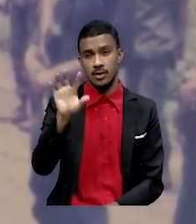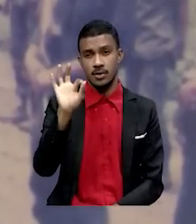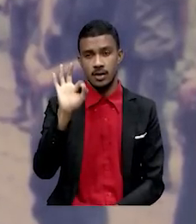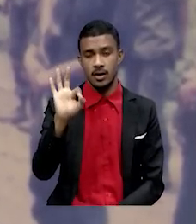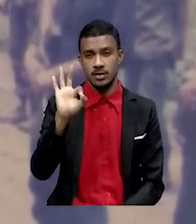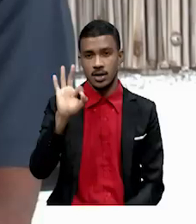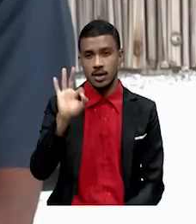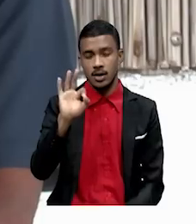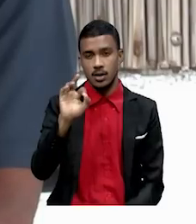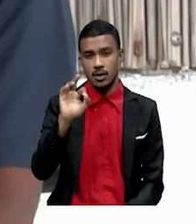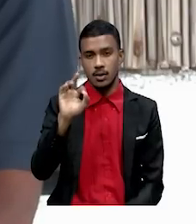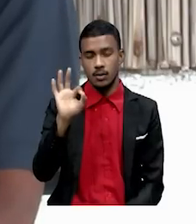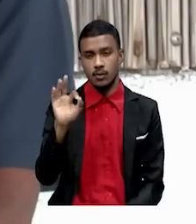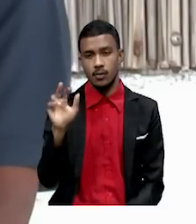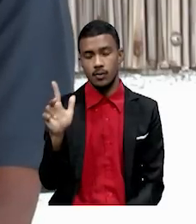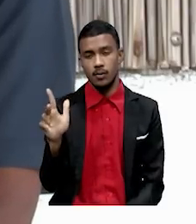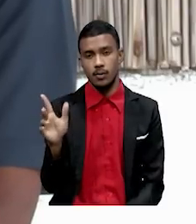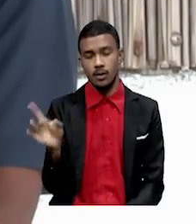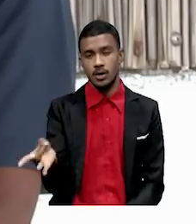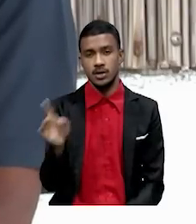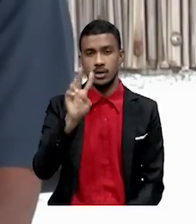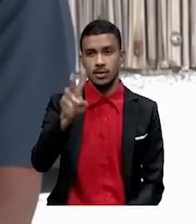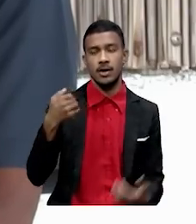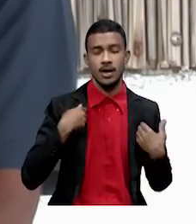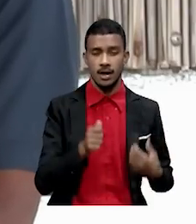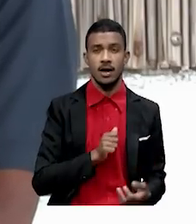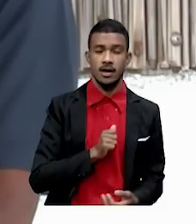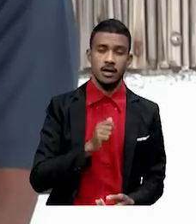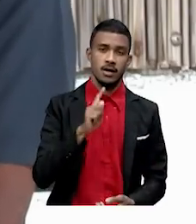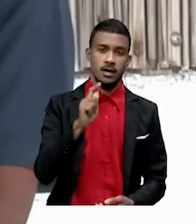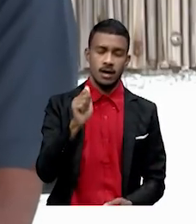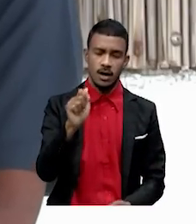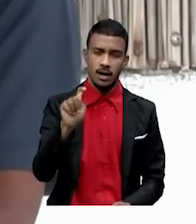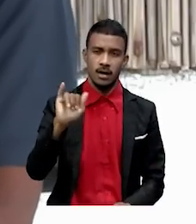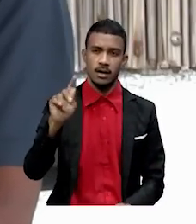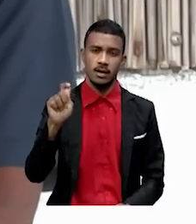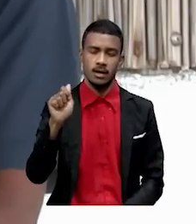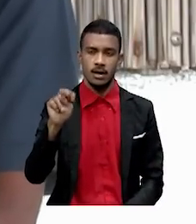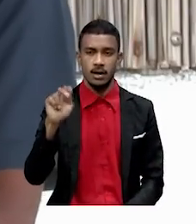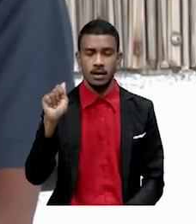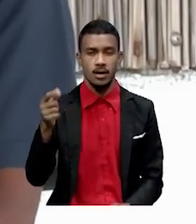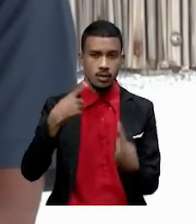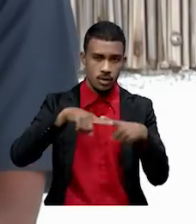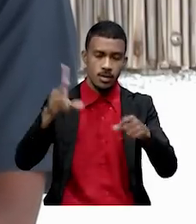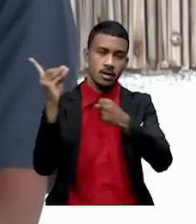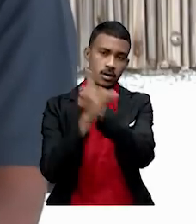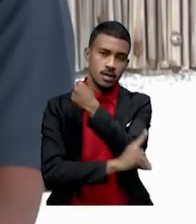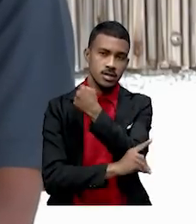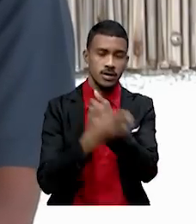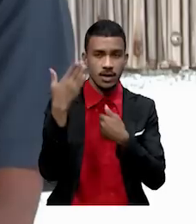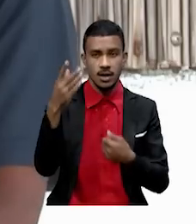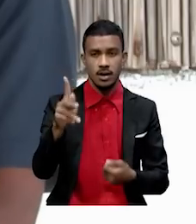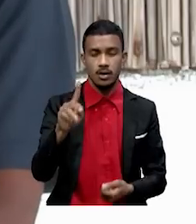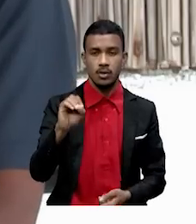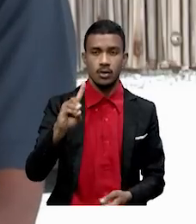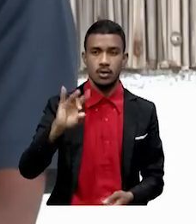recen rua iha aitana saca sira macarnia o de lori me castigo e acodim durante